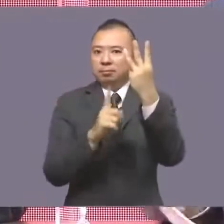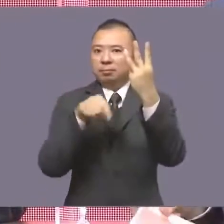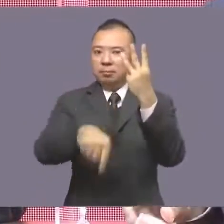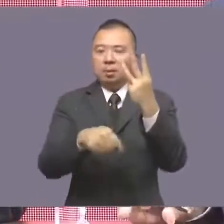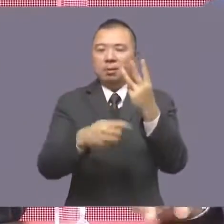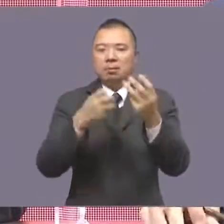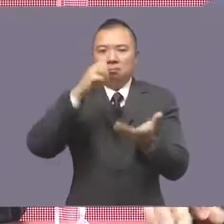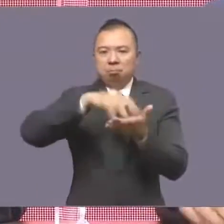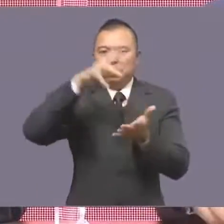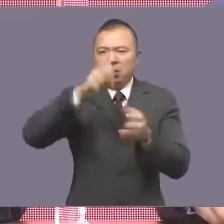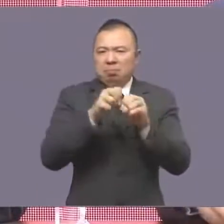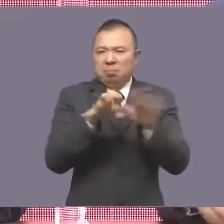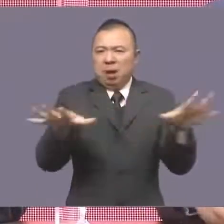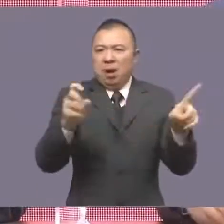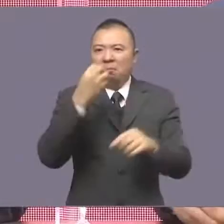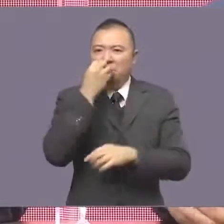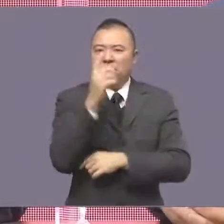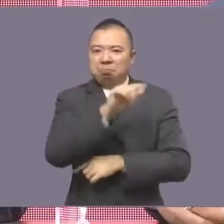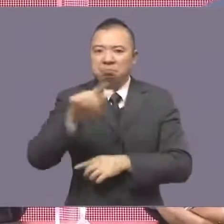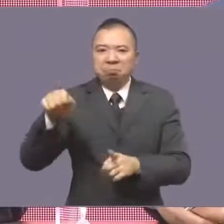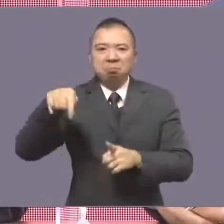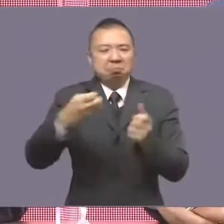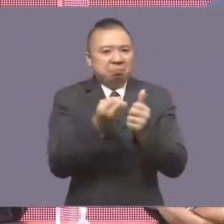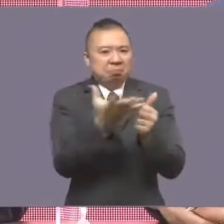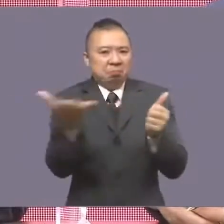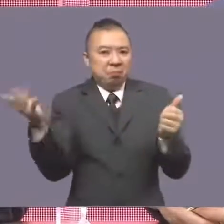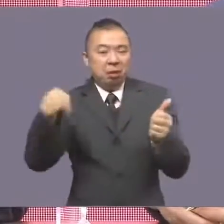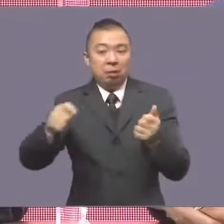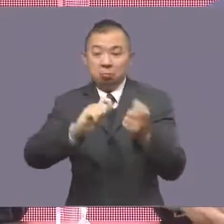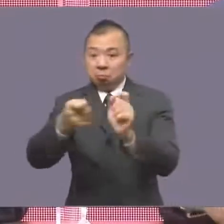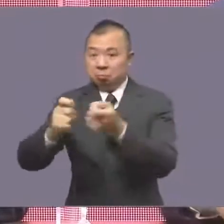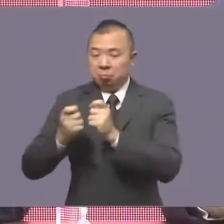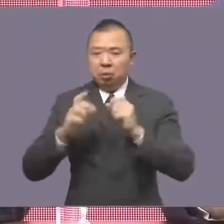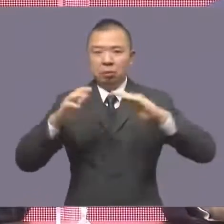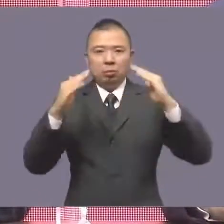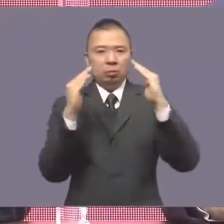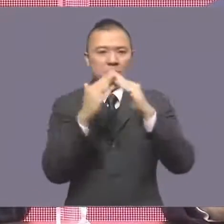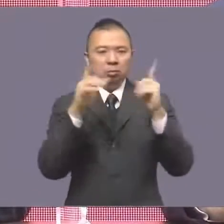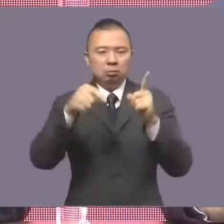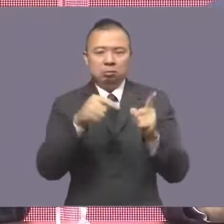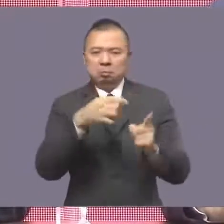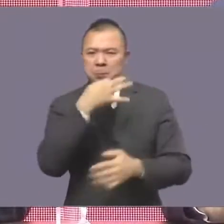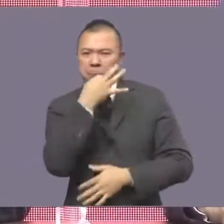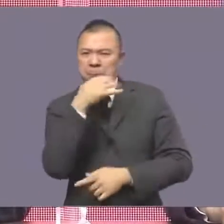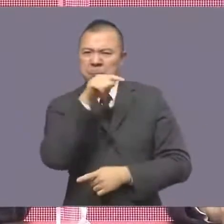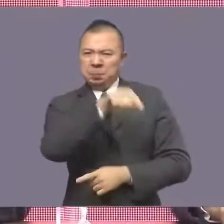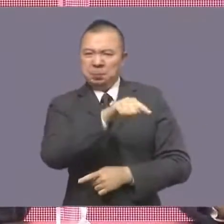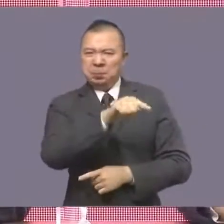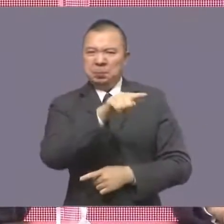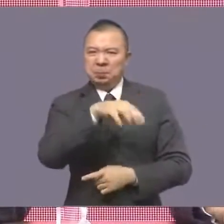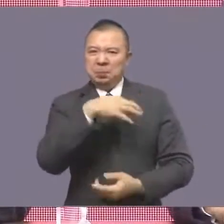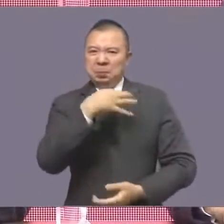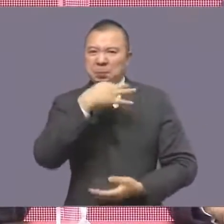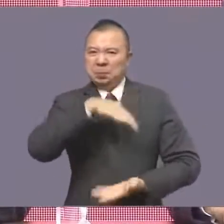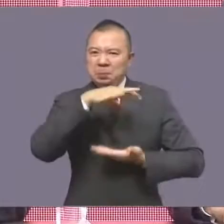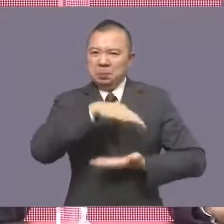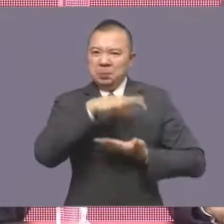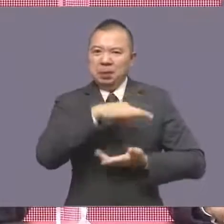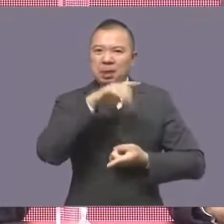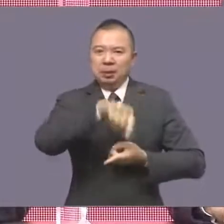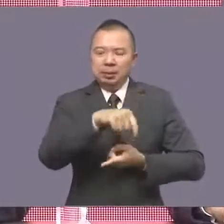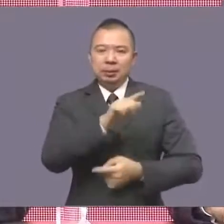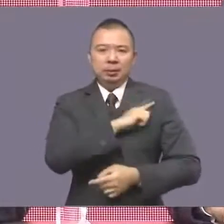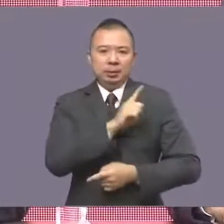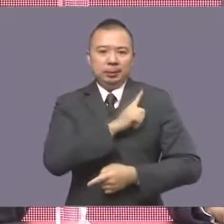多国家纷纷对日本福岛周边产品、食品采取紧急性的暂